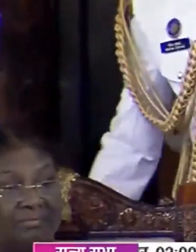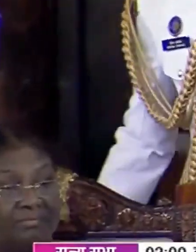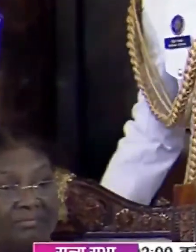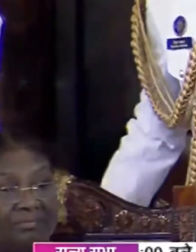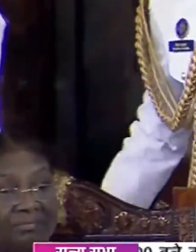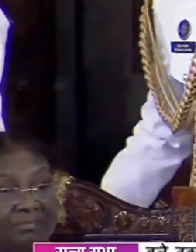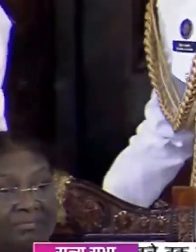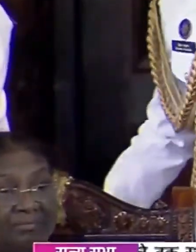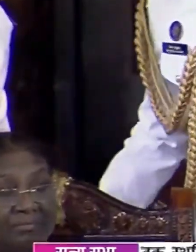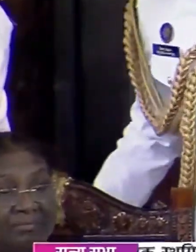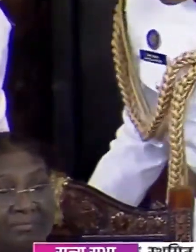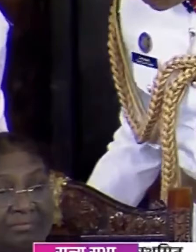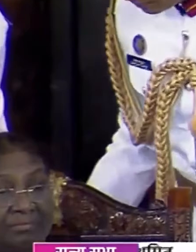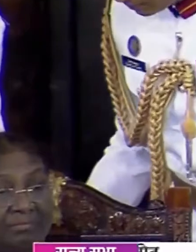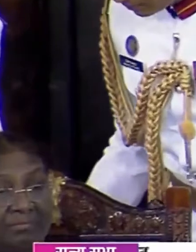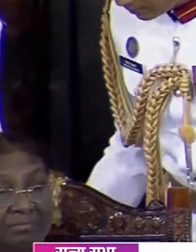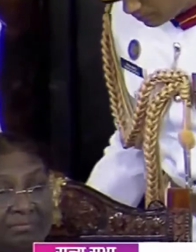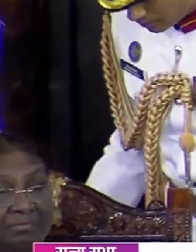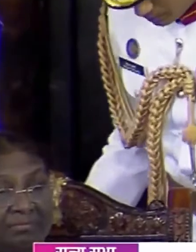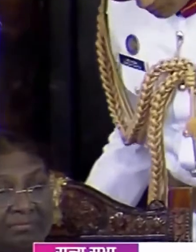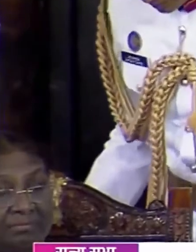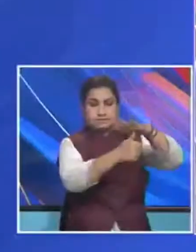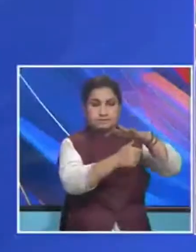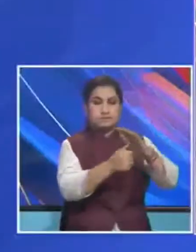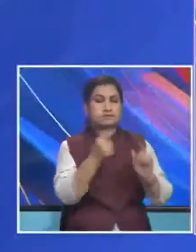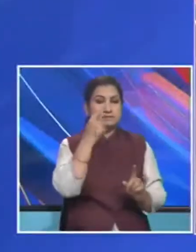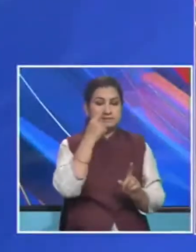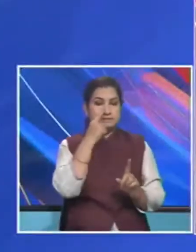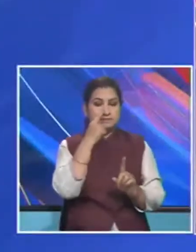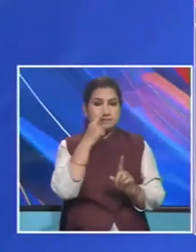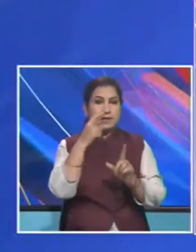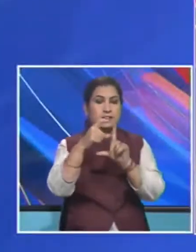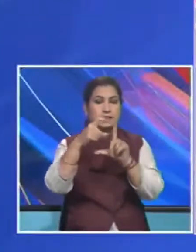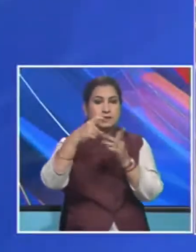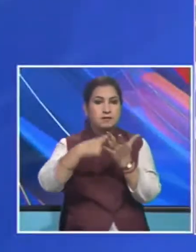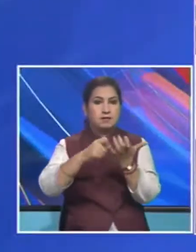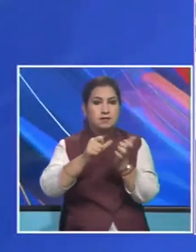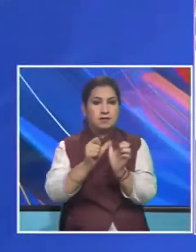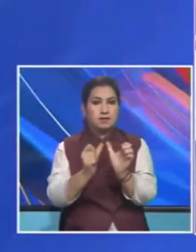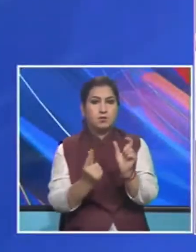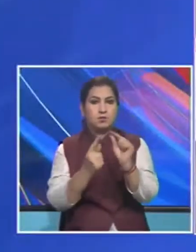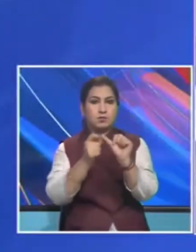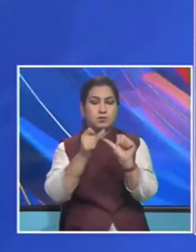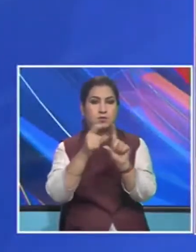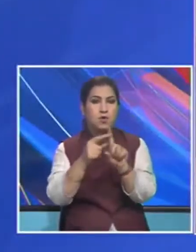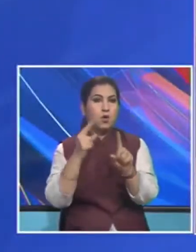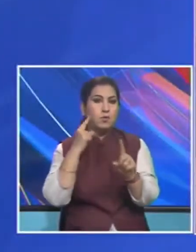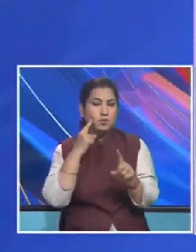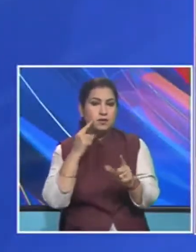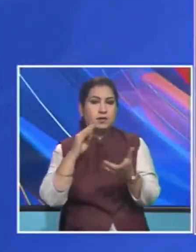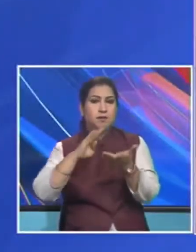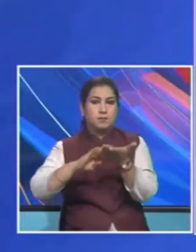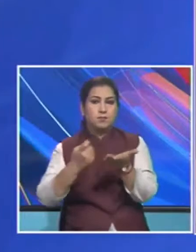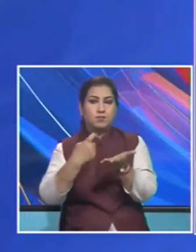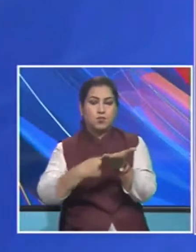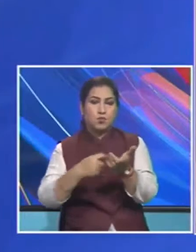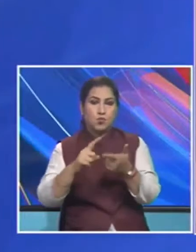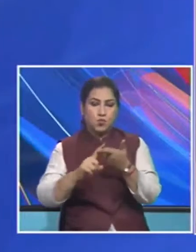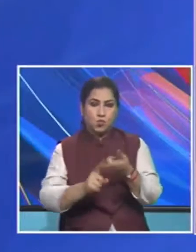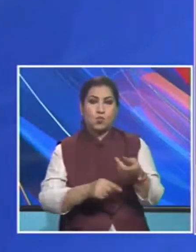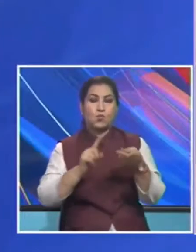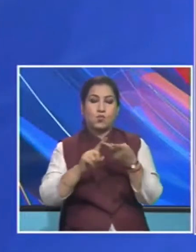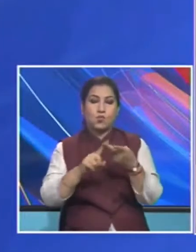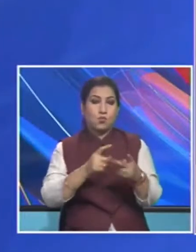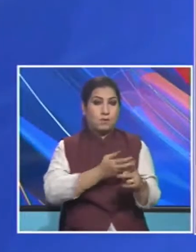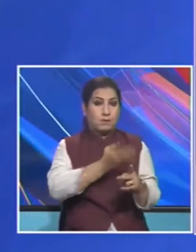Honorable President, Srimati Draupadi Murmu ji, respected Sri Ramnath Kovind ji,